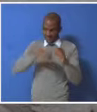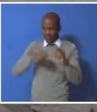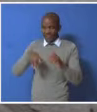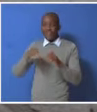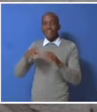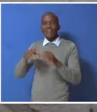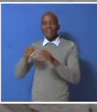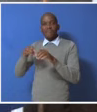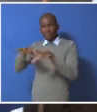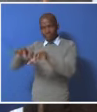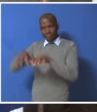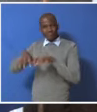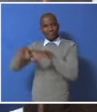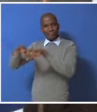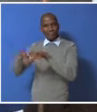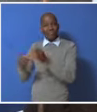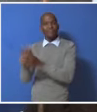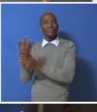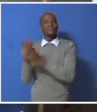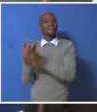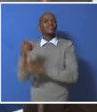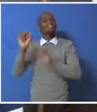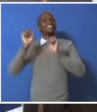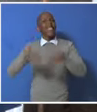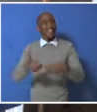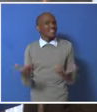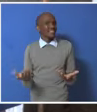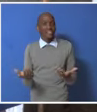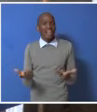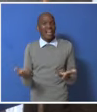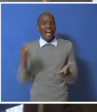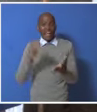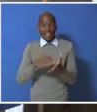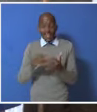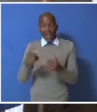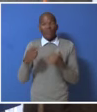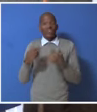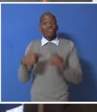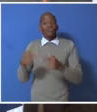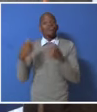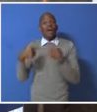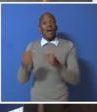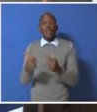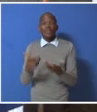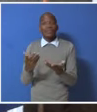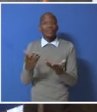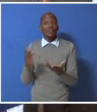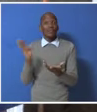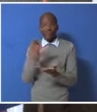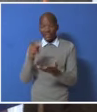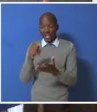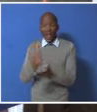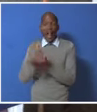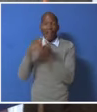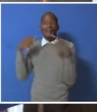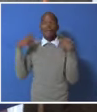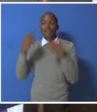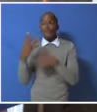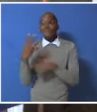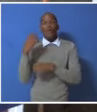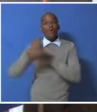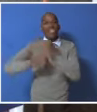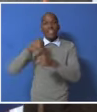gape ka one. Re le project ya biogas, this is a pilot project, ke gore re santse re le mo ditekeletsong re thusa go romenta gone ga dingwaga